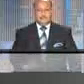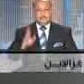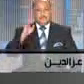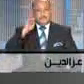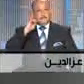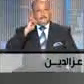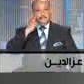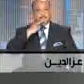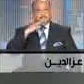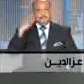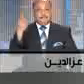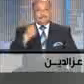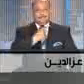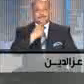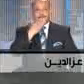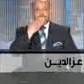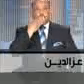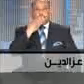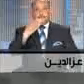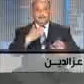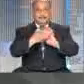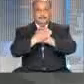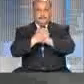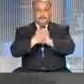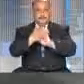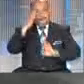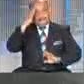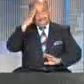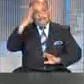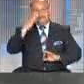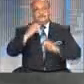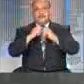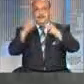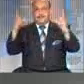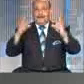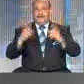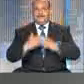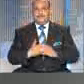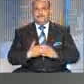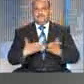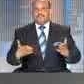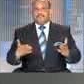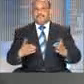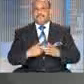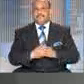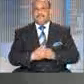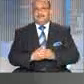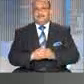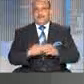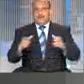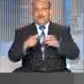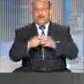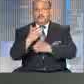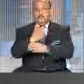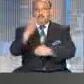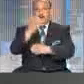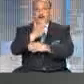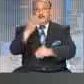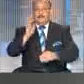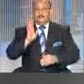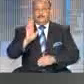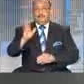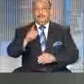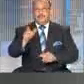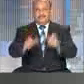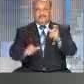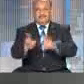النشرة المسائية الأولى للأخبار، أهلا بكم. عقدت هيئة الدفاع عن عائلة شهداء الثورة وجرحاها اليوم في العاصمة ندوة صحفية